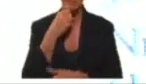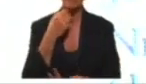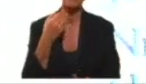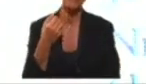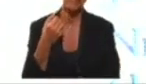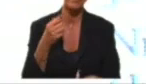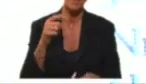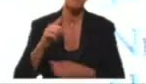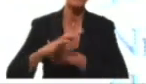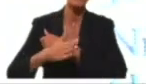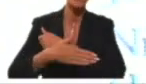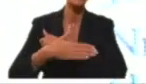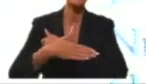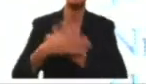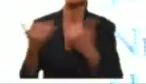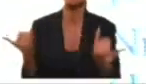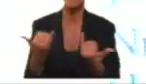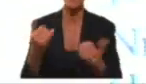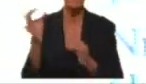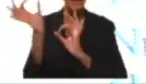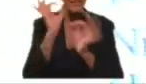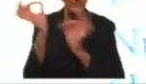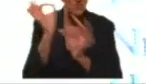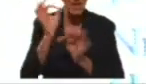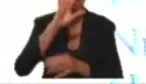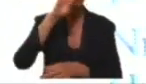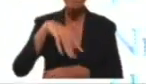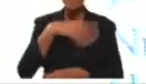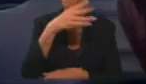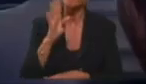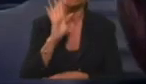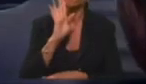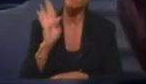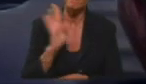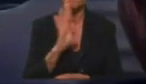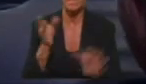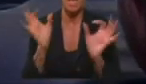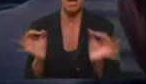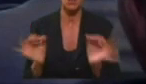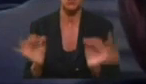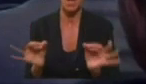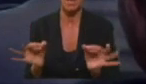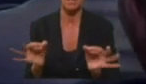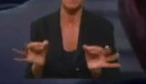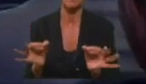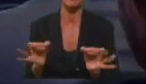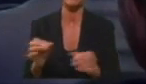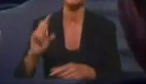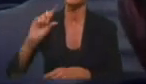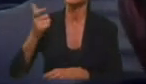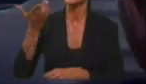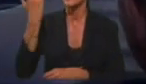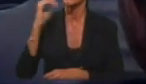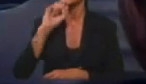taka podstawowa higiena, że informacja o rozkładzie zawsze, ten sam adres powinien być aktualny, tak? Archiwa mogą mieć inne adresy,